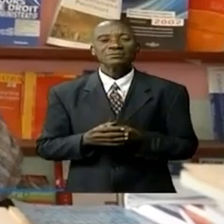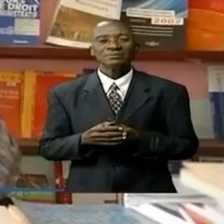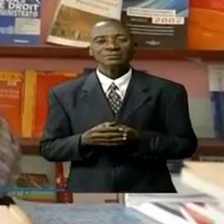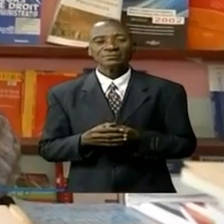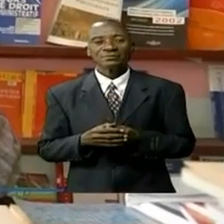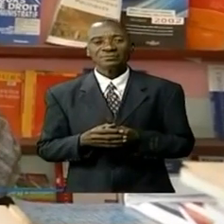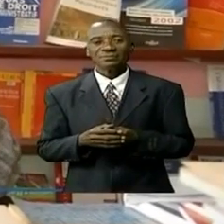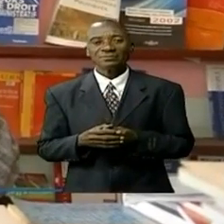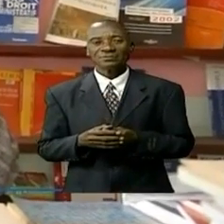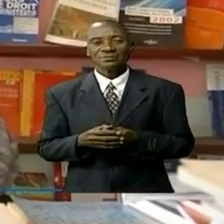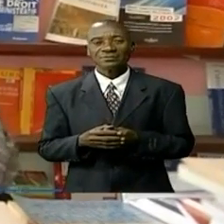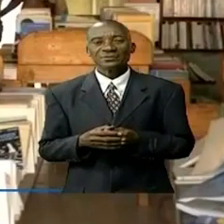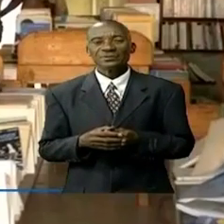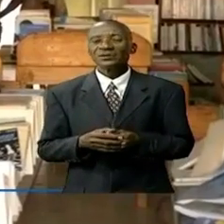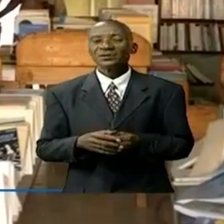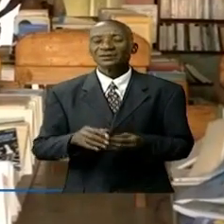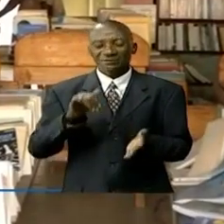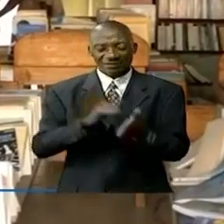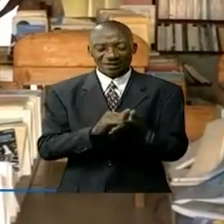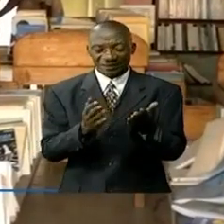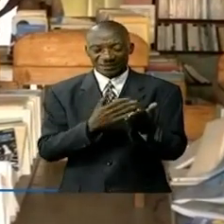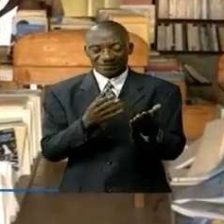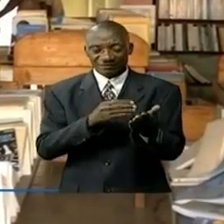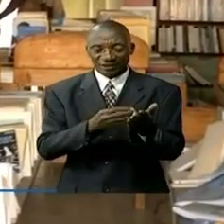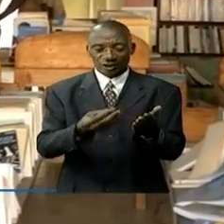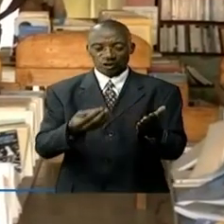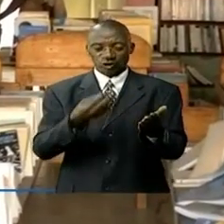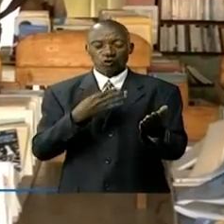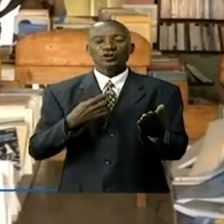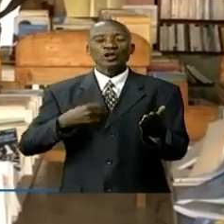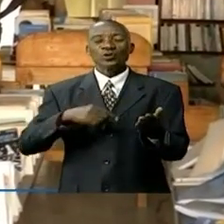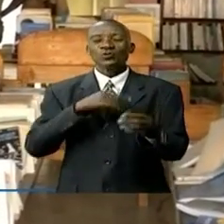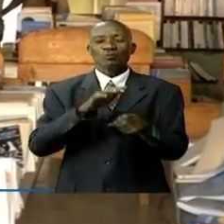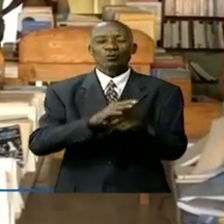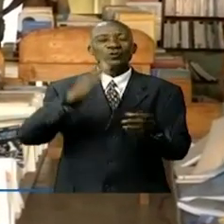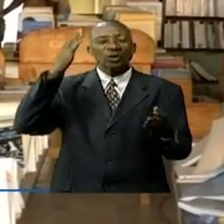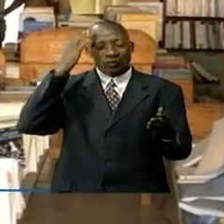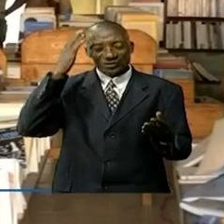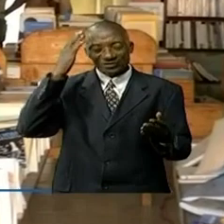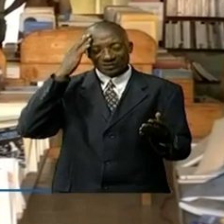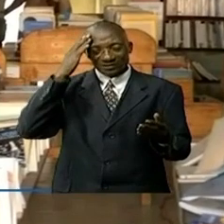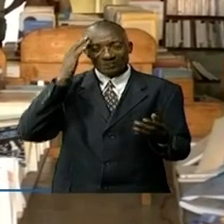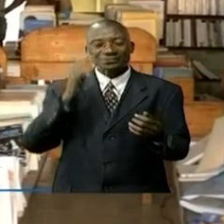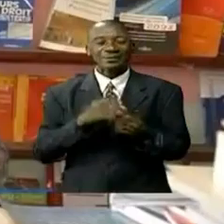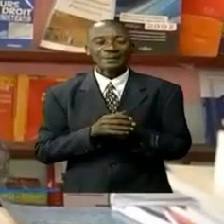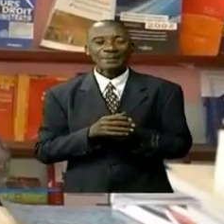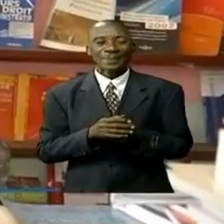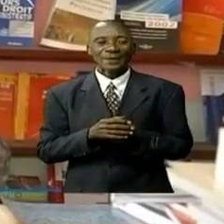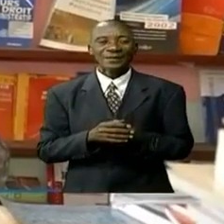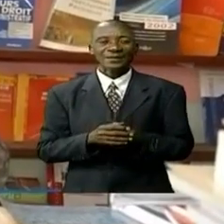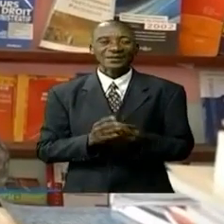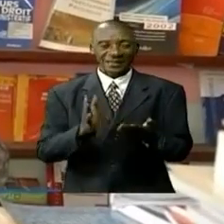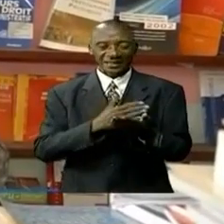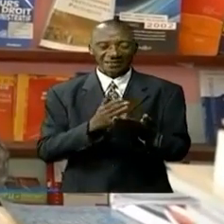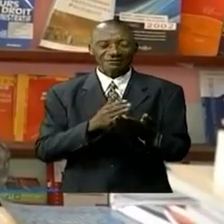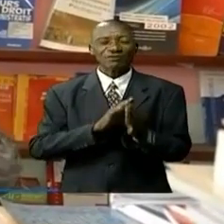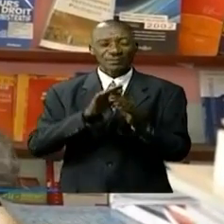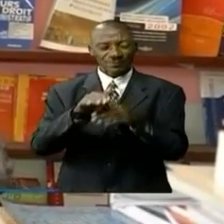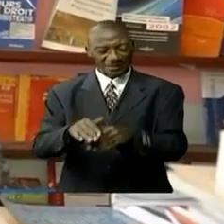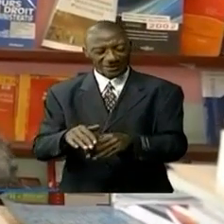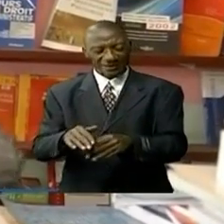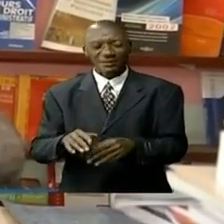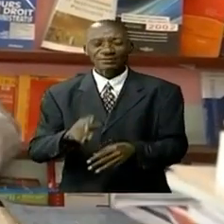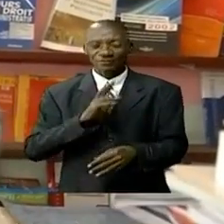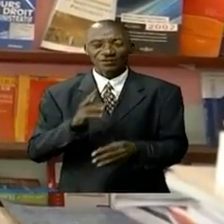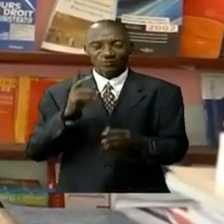différents acquis, différentes connaissances. Le livre contribue forcément à la formation à l'humanité. Parce que dans un